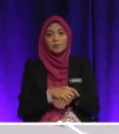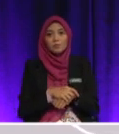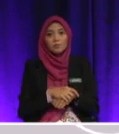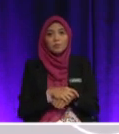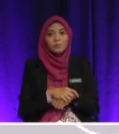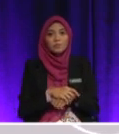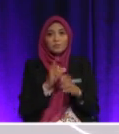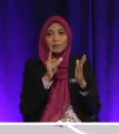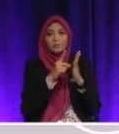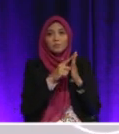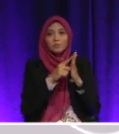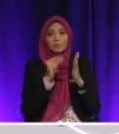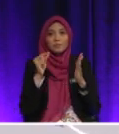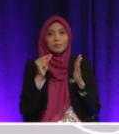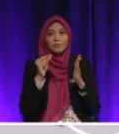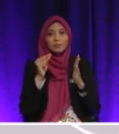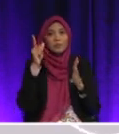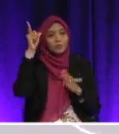saya pilih louhan